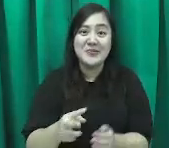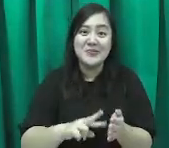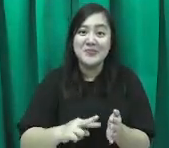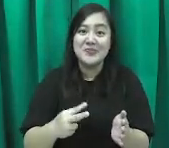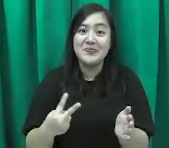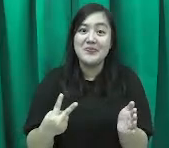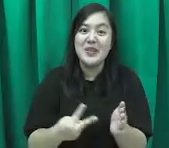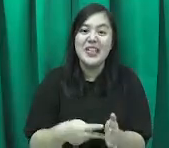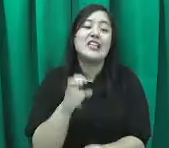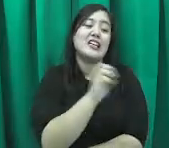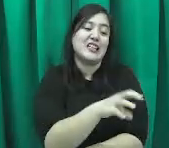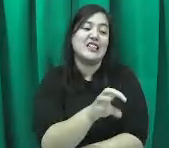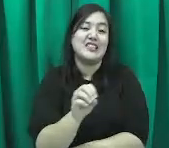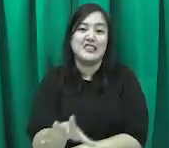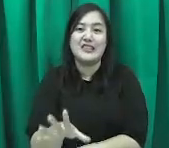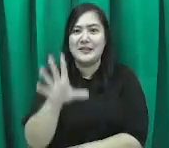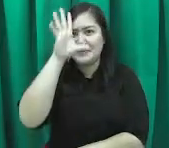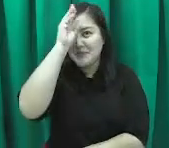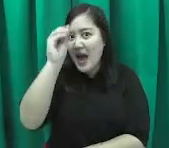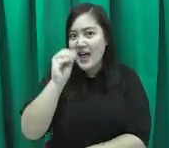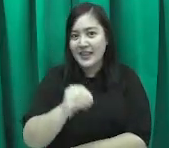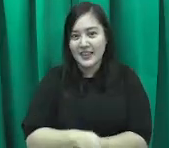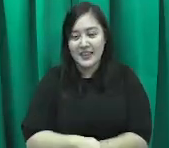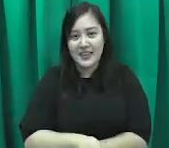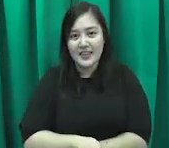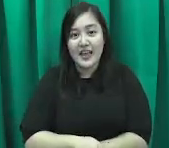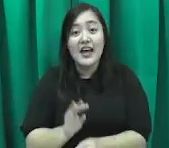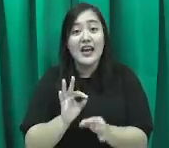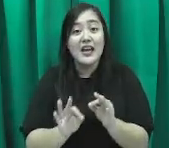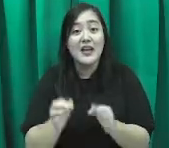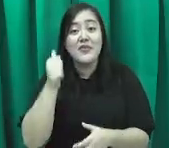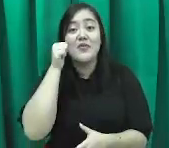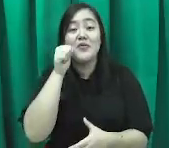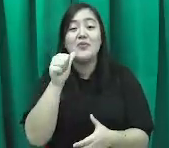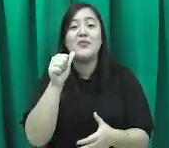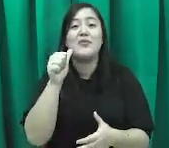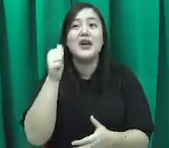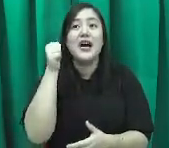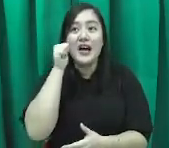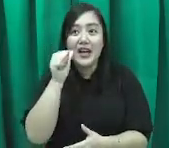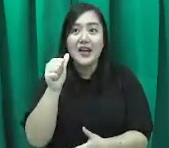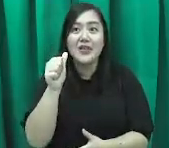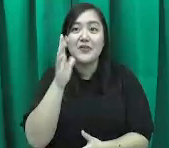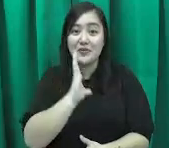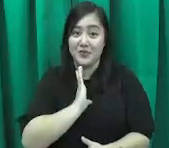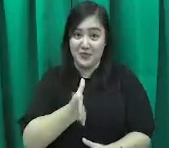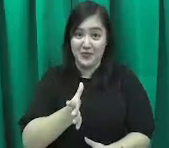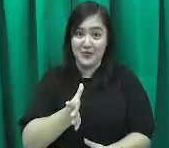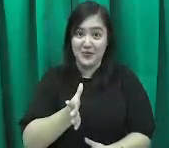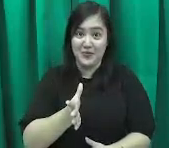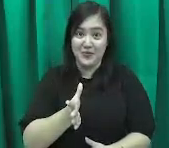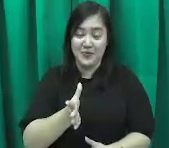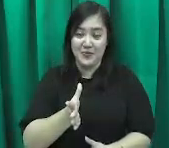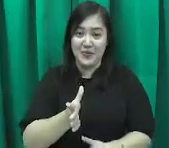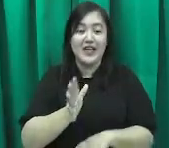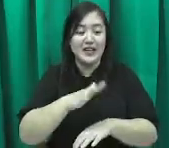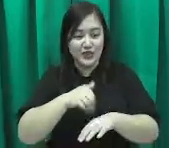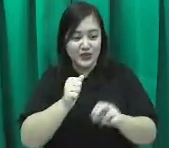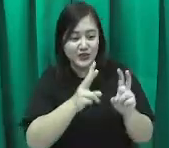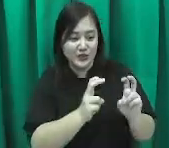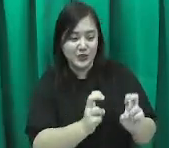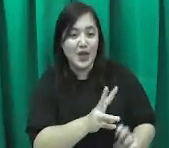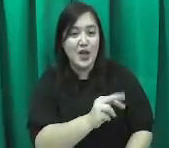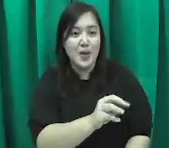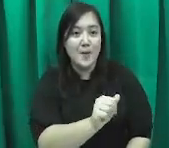hindi Marites kasi napag-aalaman na hindi mo alam yung mga bagay na yun. Hindi ka talaga alam. Kaya maganda yun. Maganda na hindi ka Marites. Parang